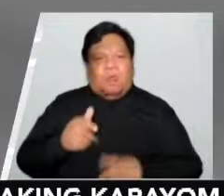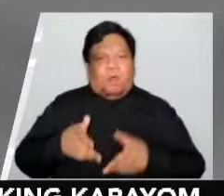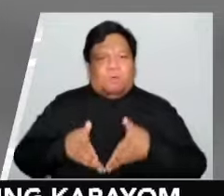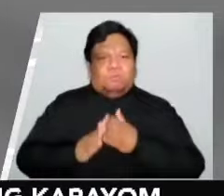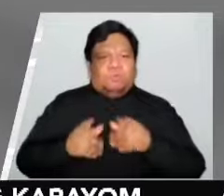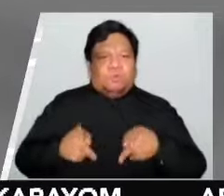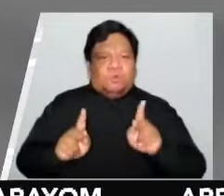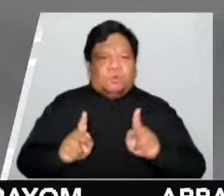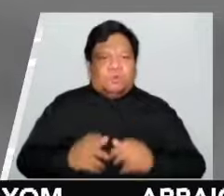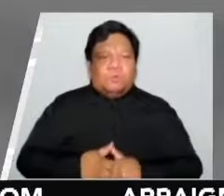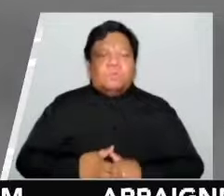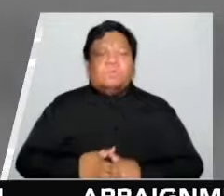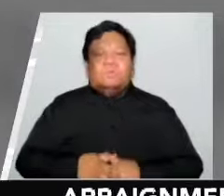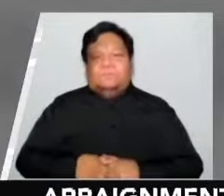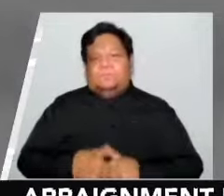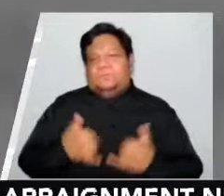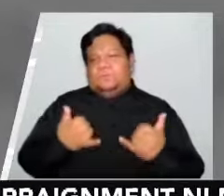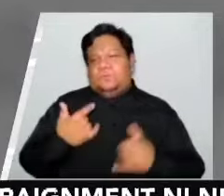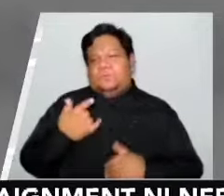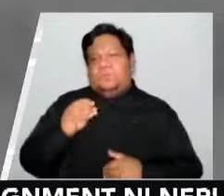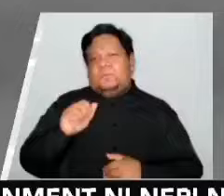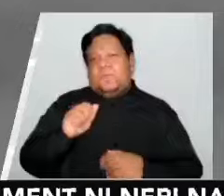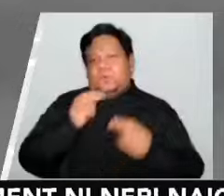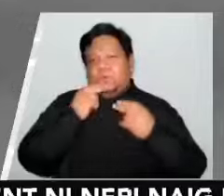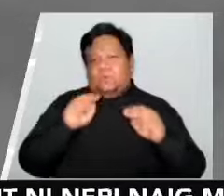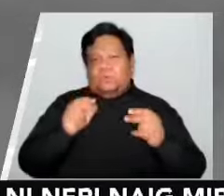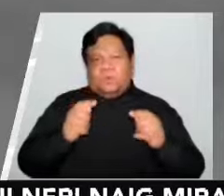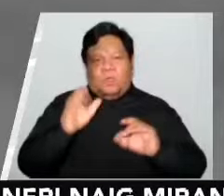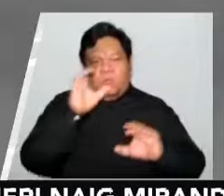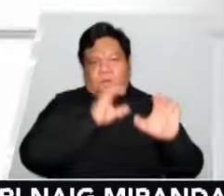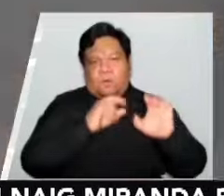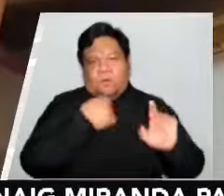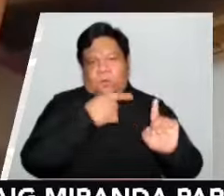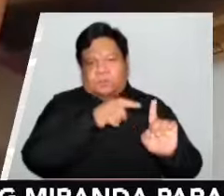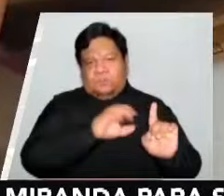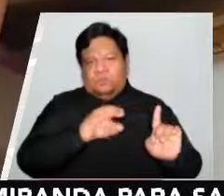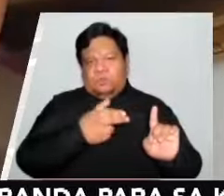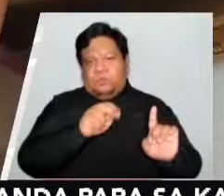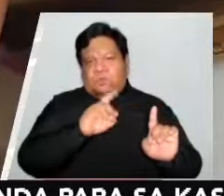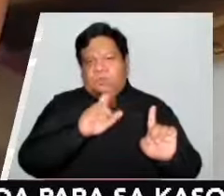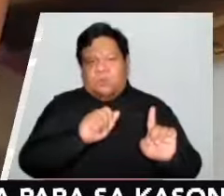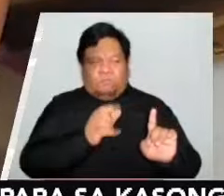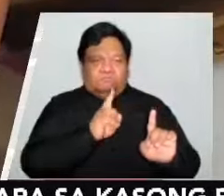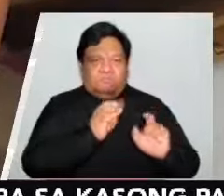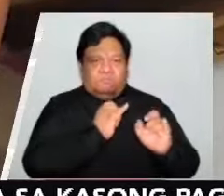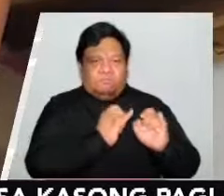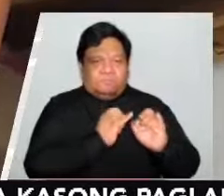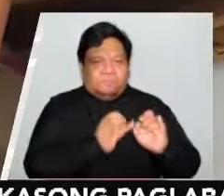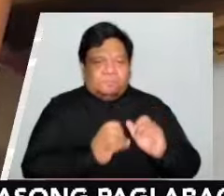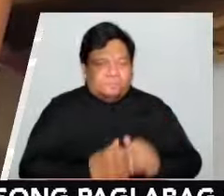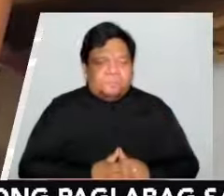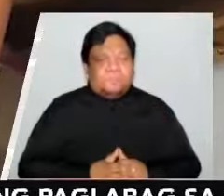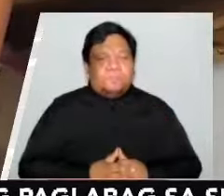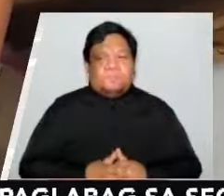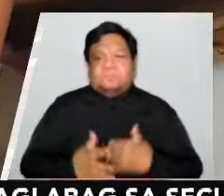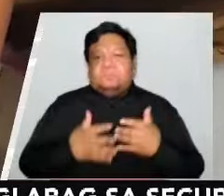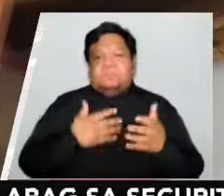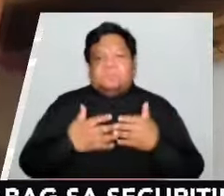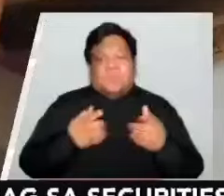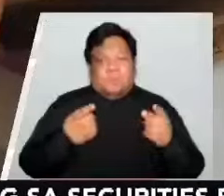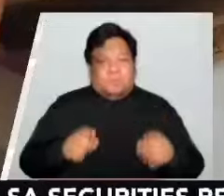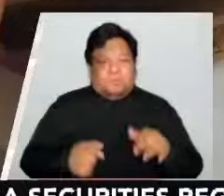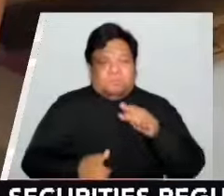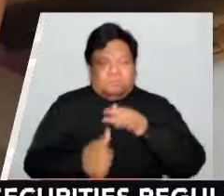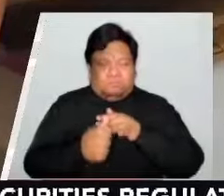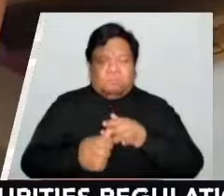hanapin ng gmi integrated nu si atenza para makuha ang kanyang pahayag sa gitna ng issue nagpakita naman ang suporta kina